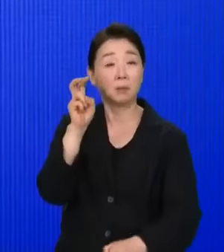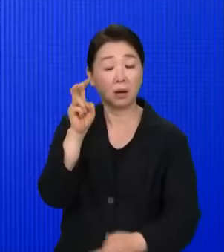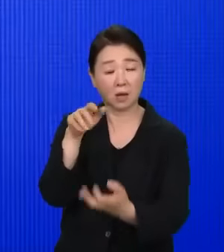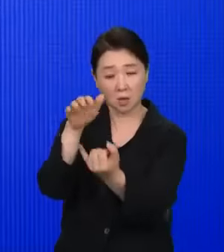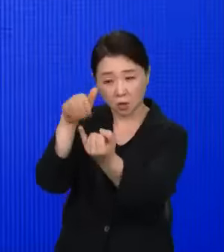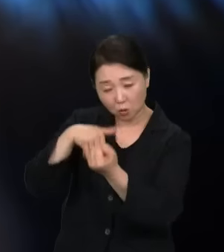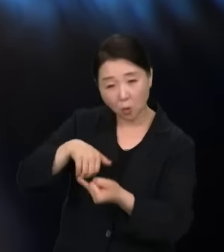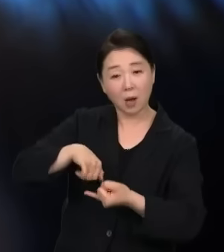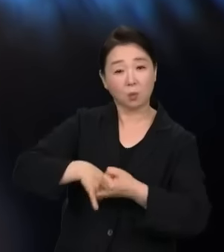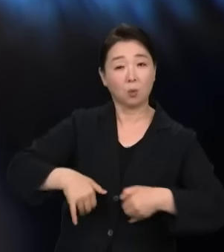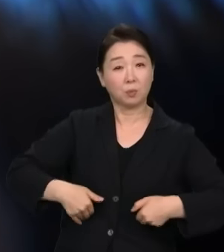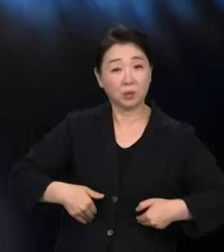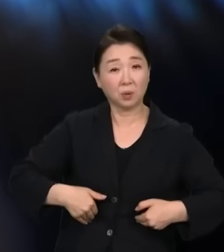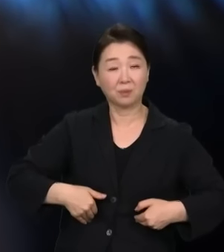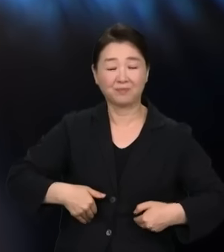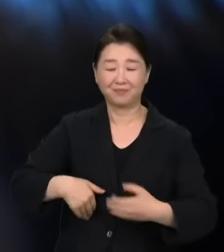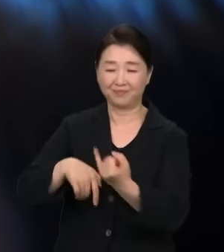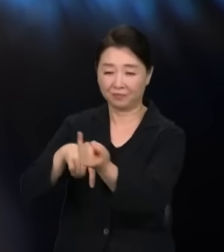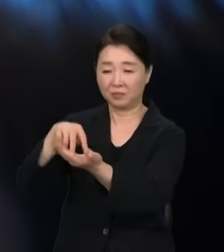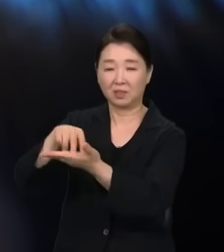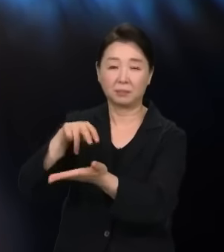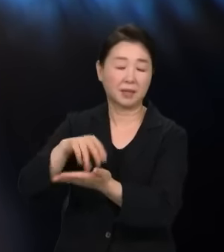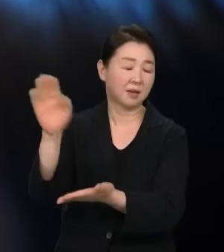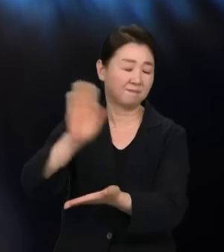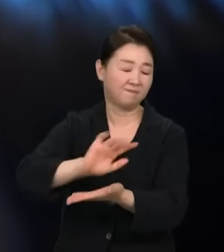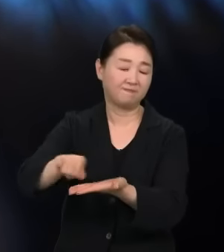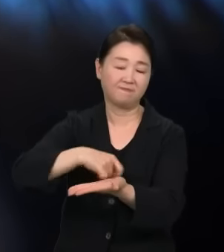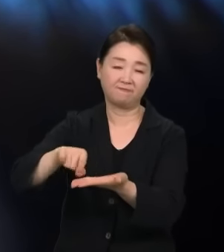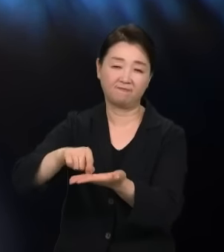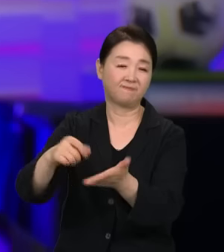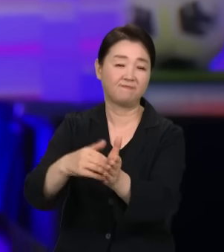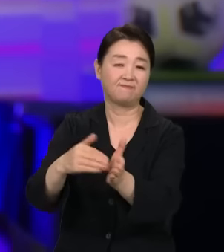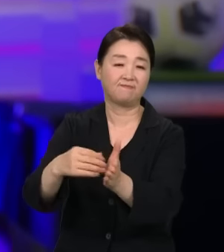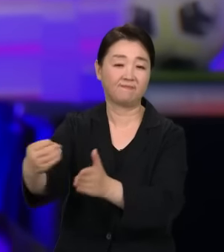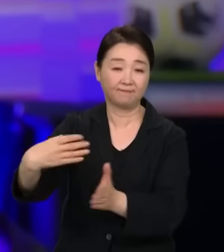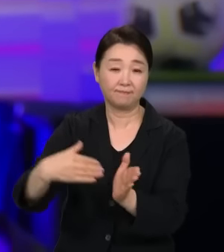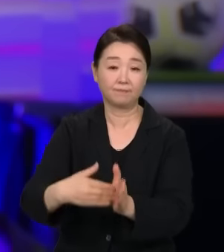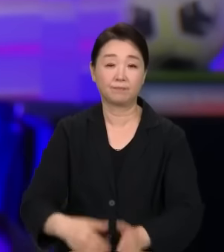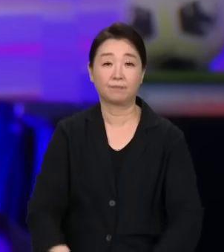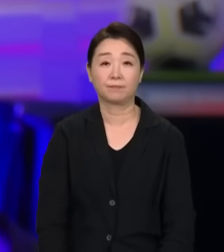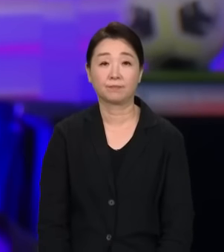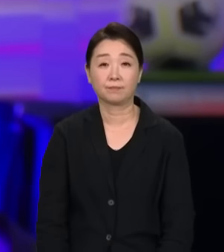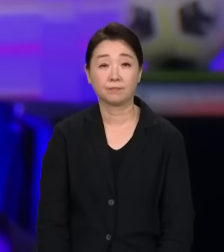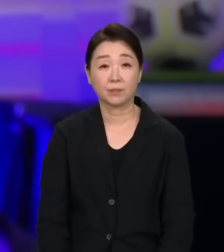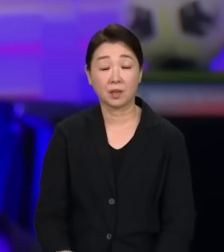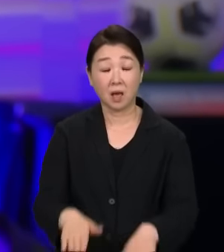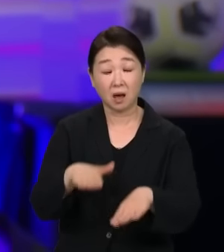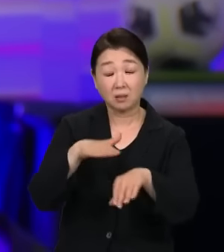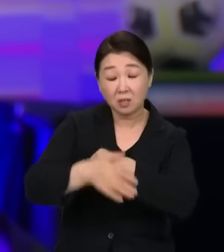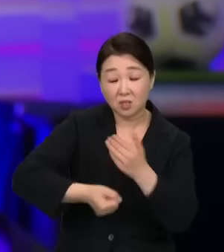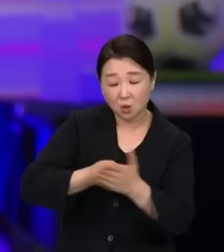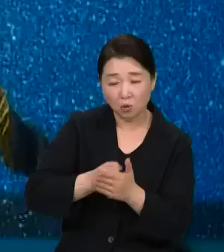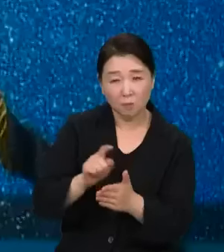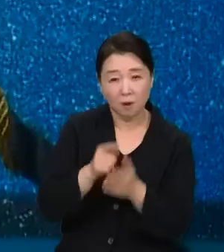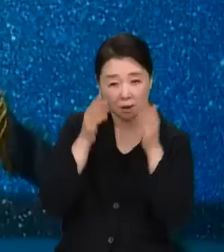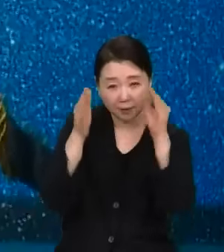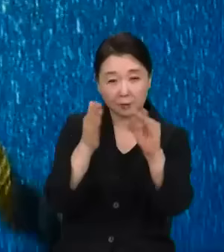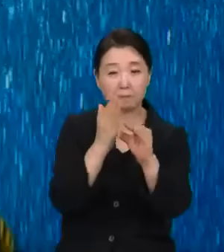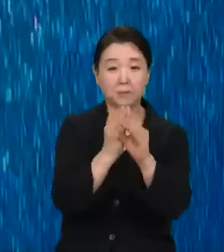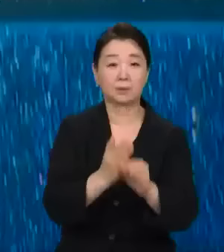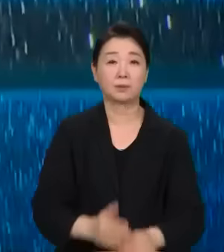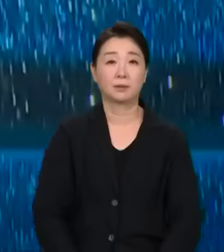불가피하다 입장이지만 김여사 측은 서면 조사만으로 충분하다고 밝혔기 때문에 어떤 식으로 결론이 날지 주목됩니다